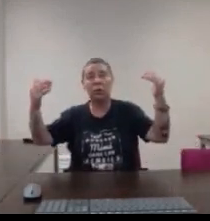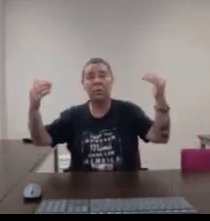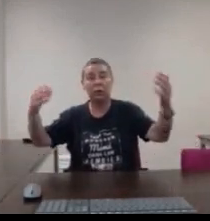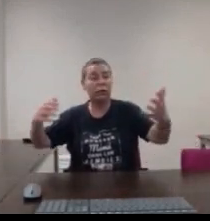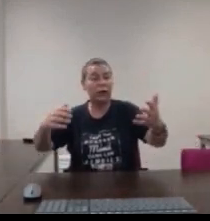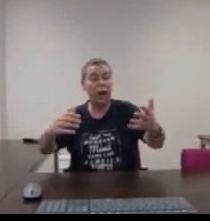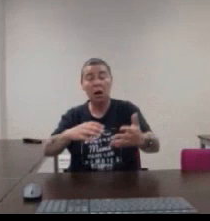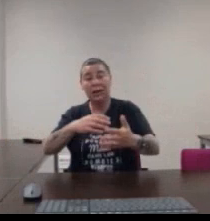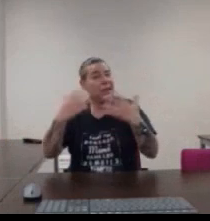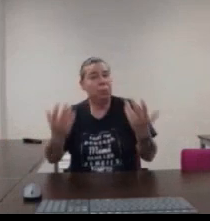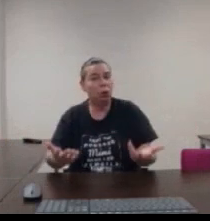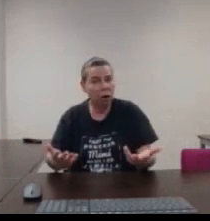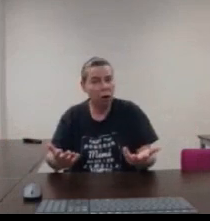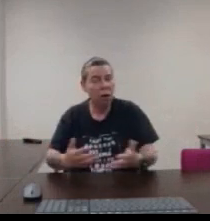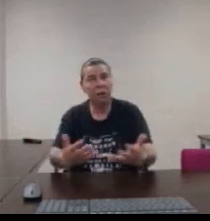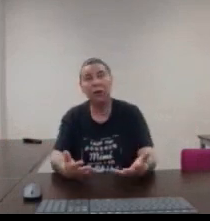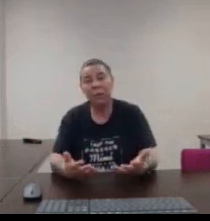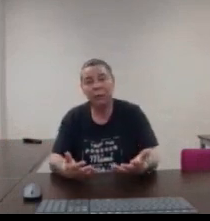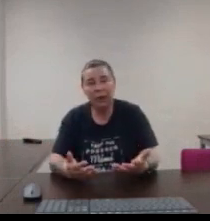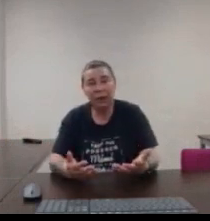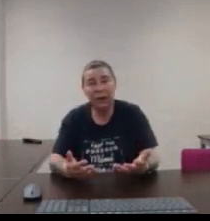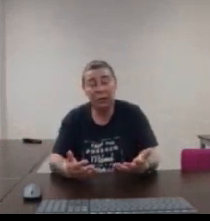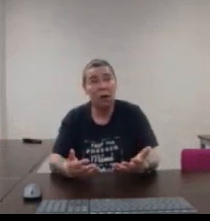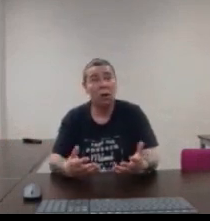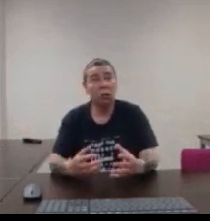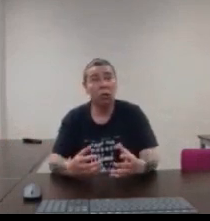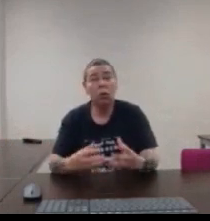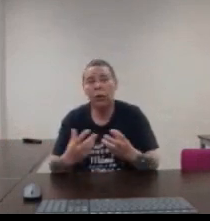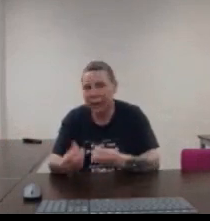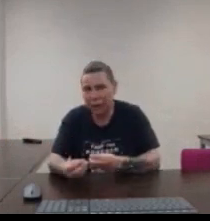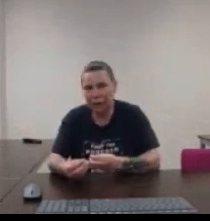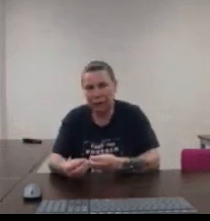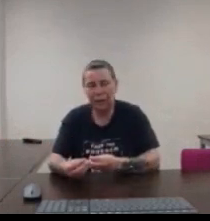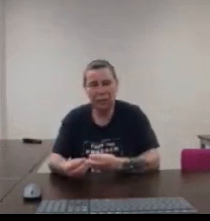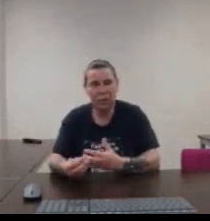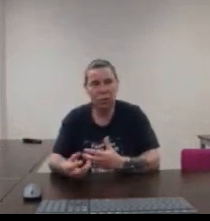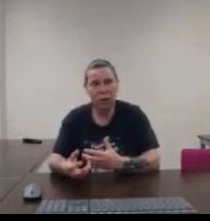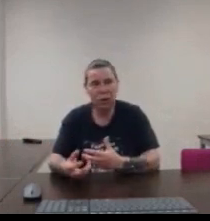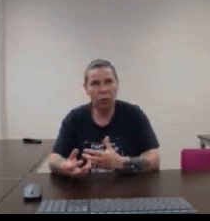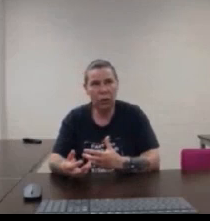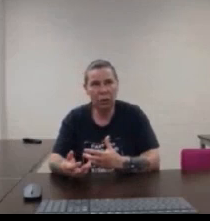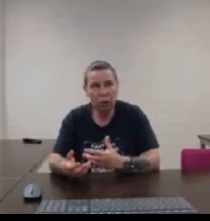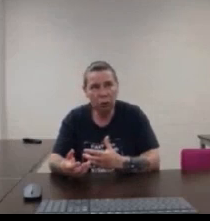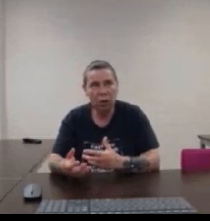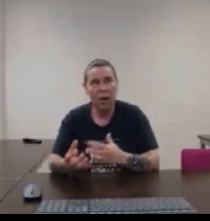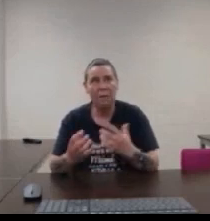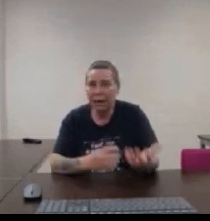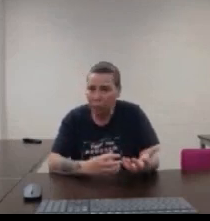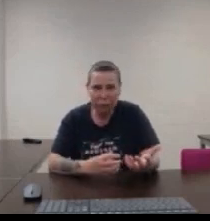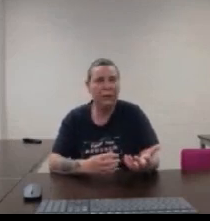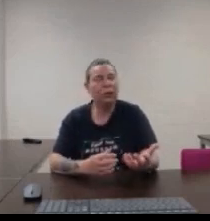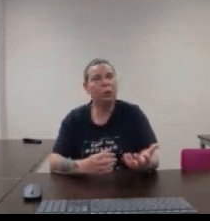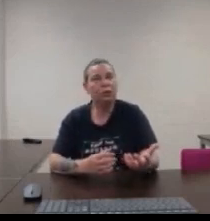standard, alors que lui est pas dans le standard, qui pour autant va pouvoir présenter des TMS. Donc oui, les caractéristiques individuelles rentrent en ligne de compte, mais